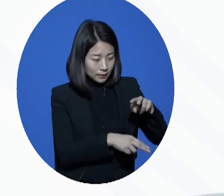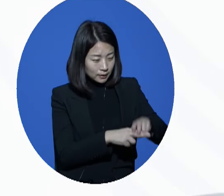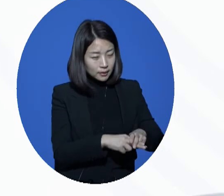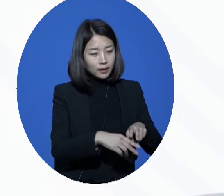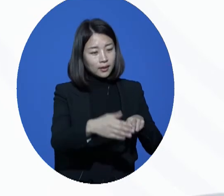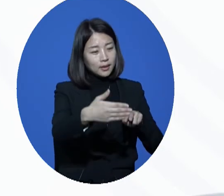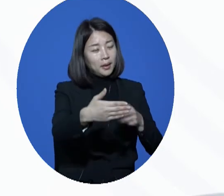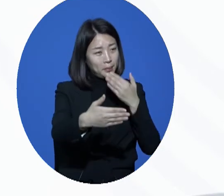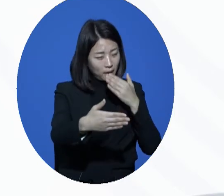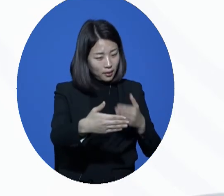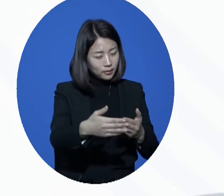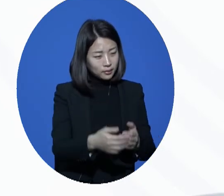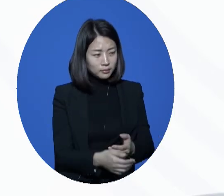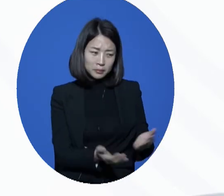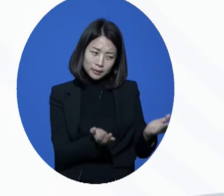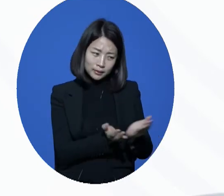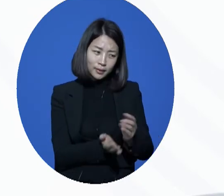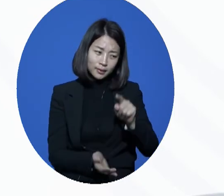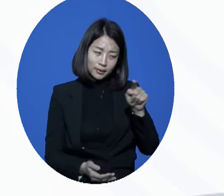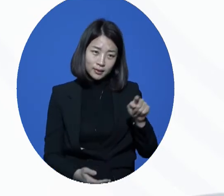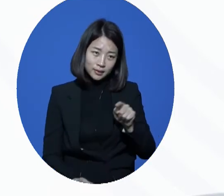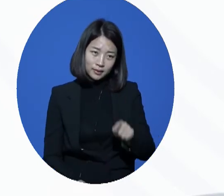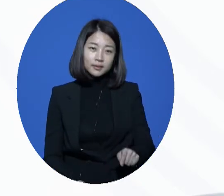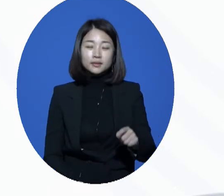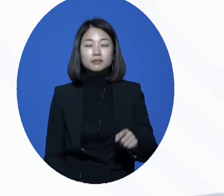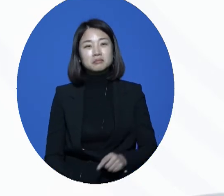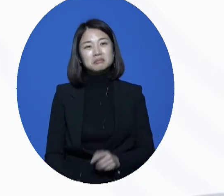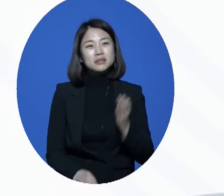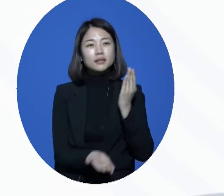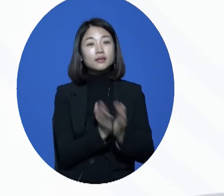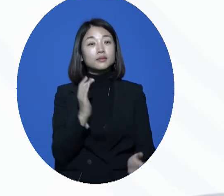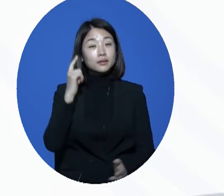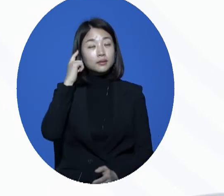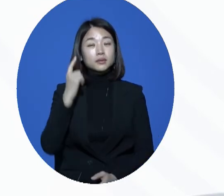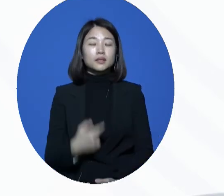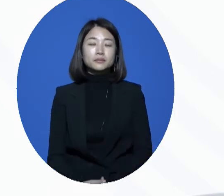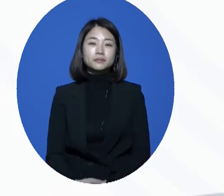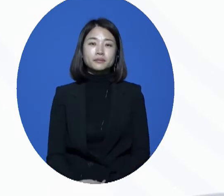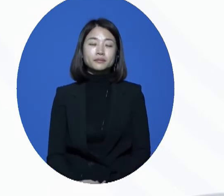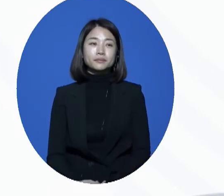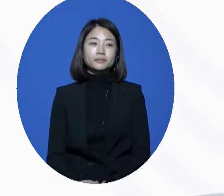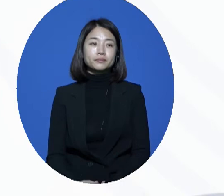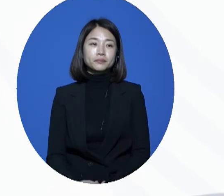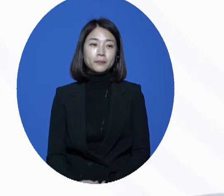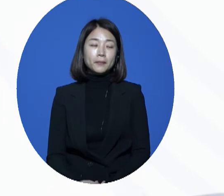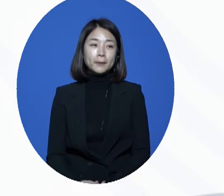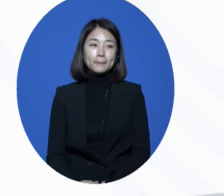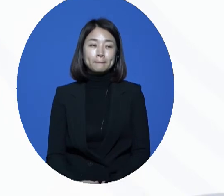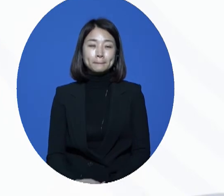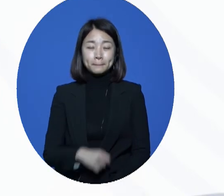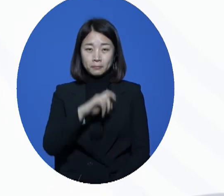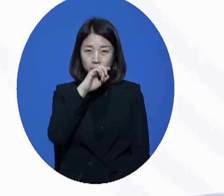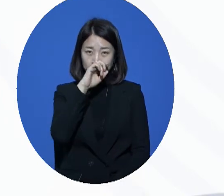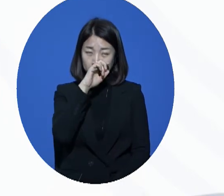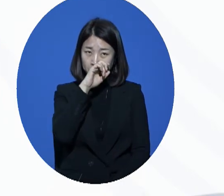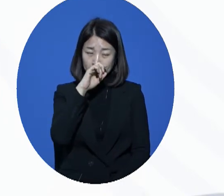것만으로는 적합한 지원 방법이 아니라고 말하고 싶습니다. 또한 저는 이